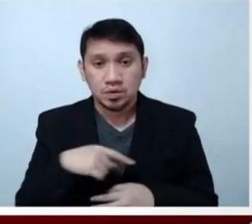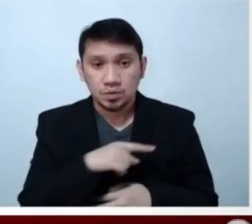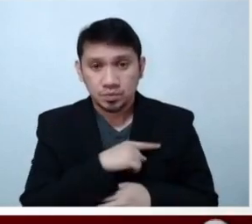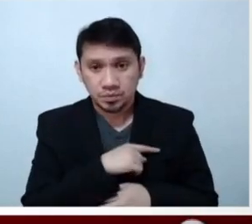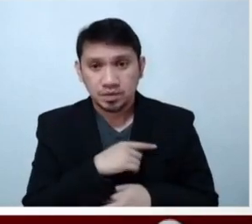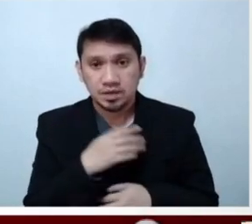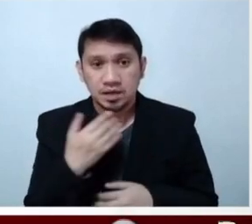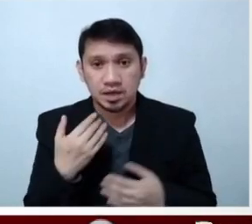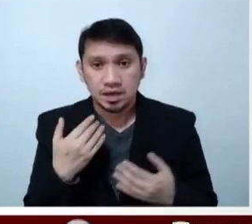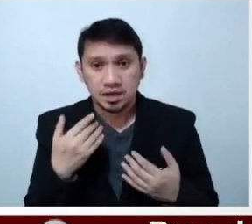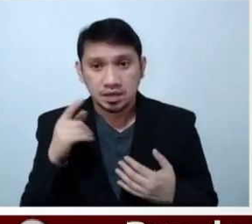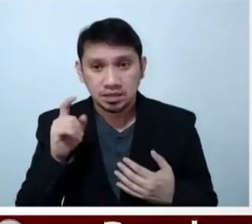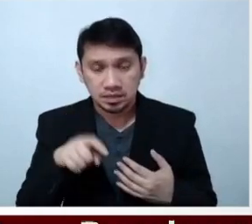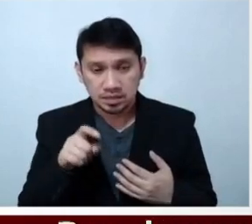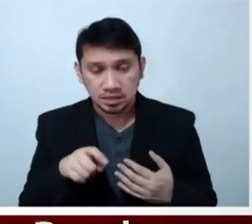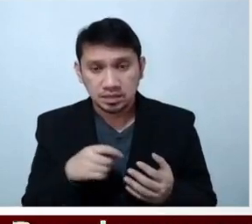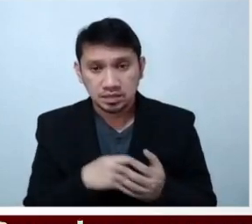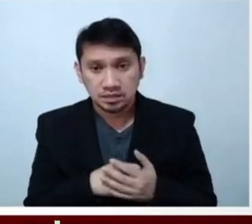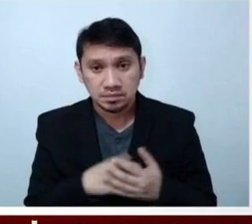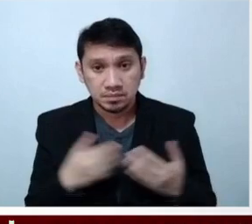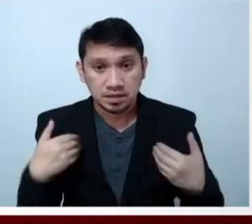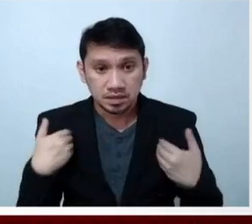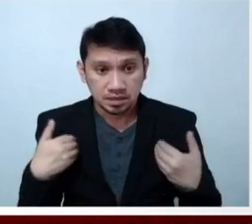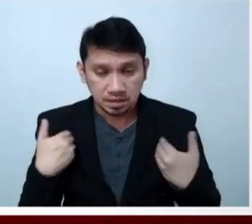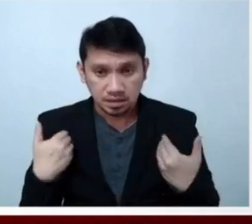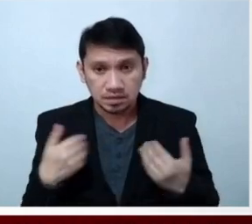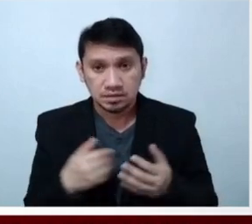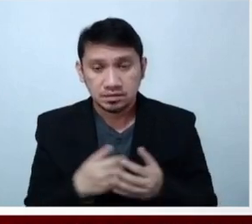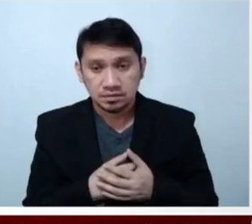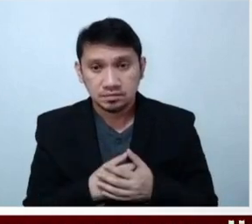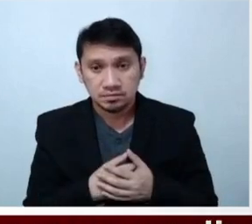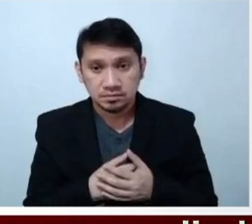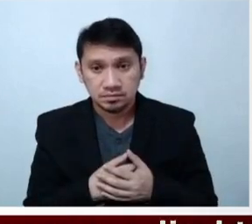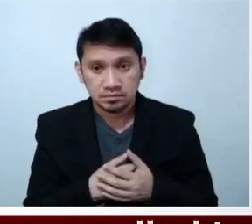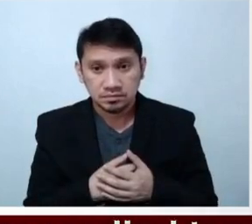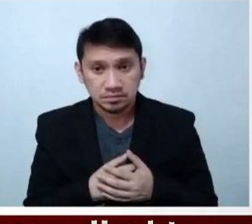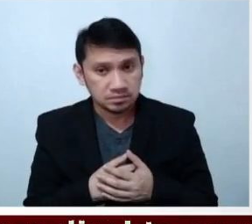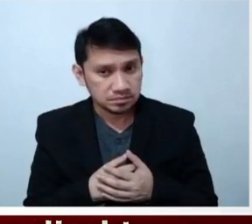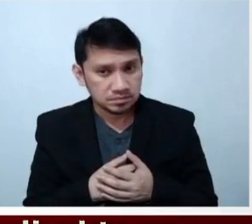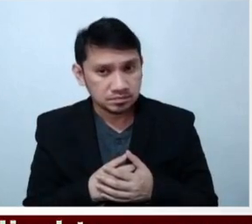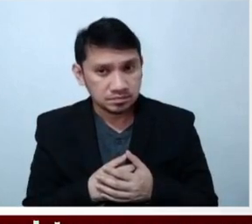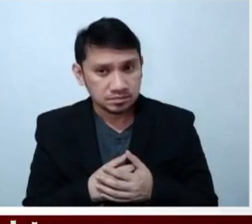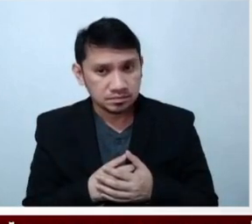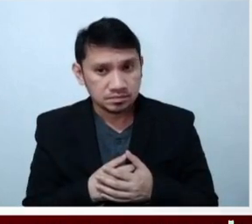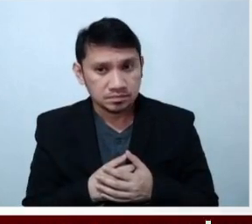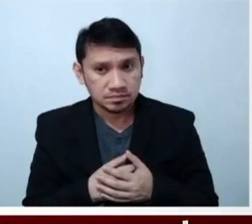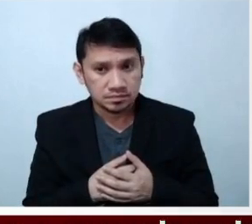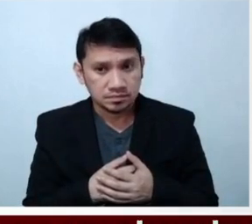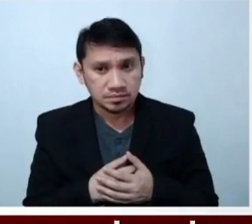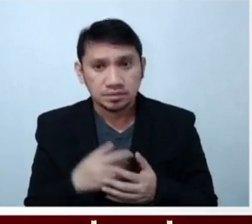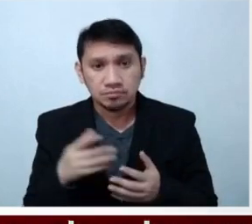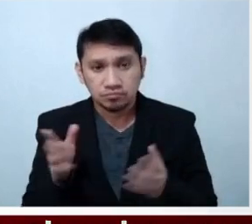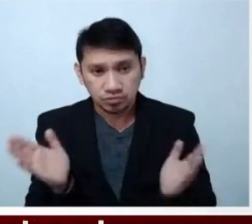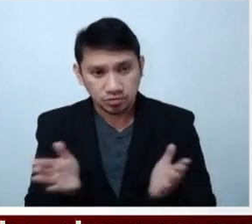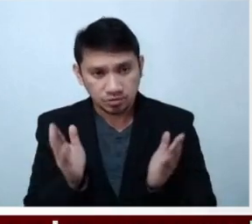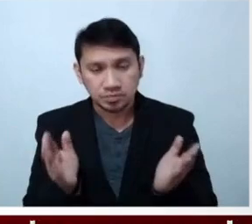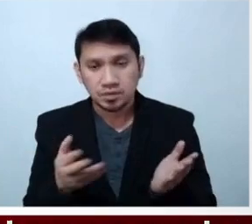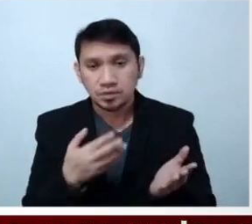count. Especially yung mga kabataan. I encourage everyone to also vote and register to